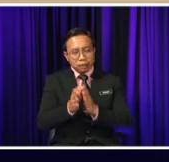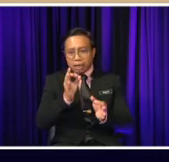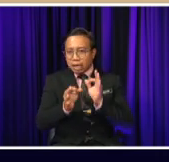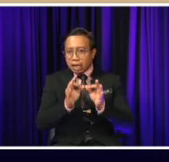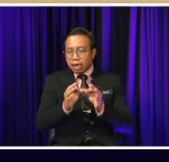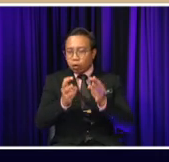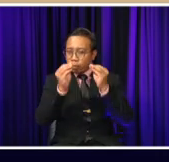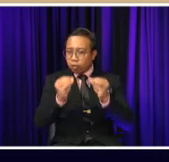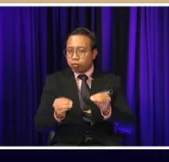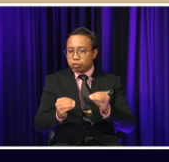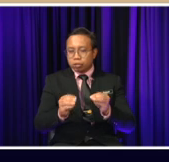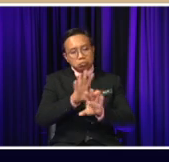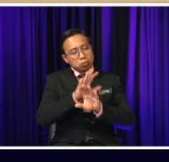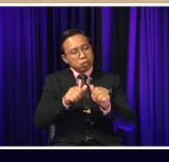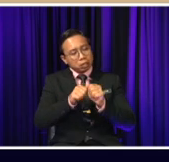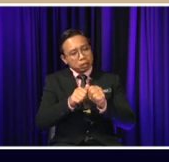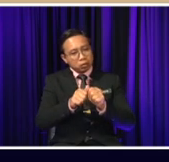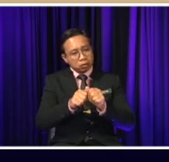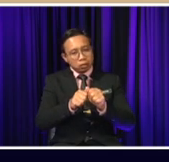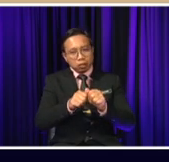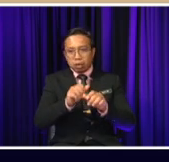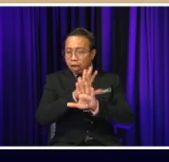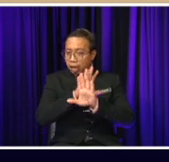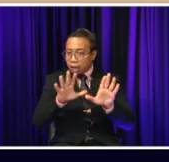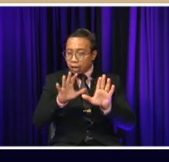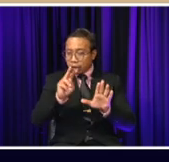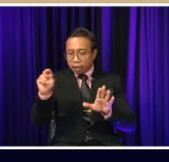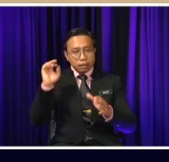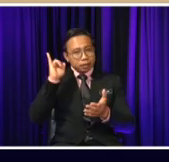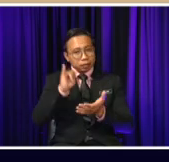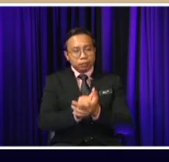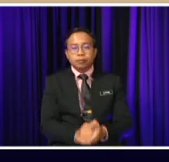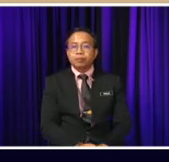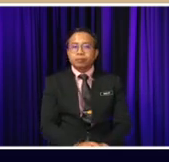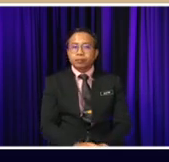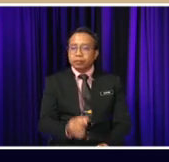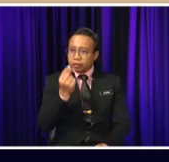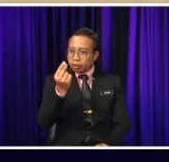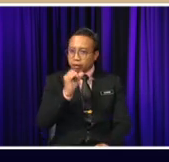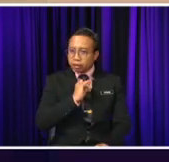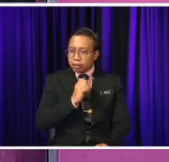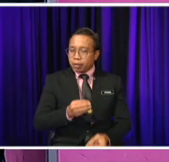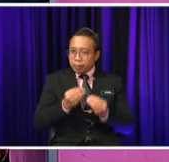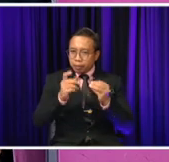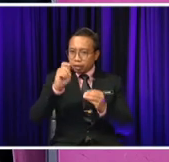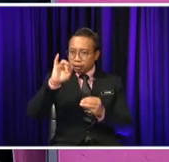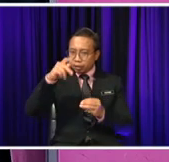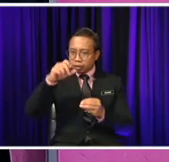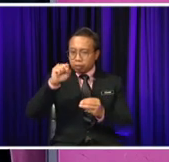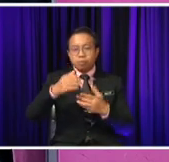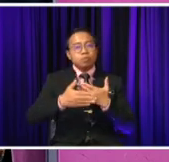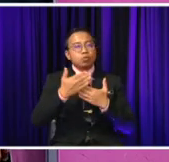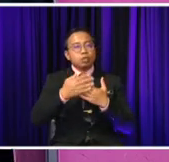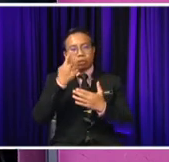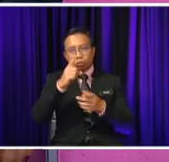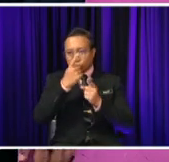manusia mengabaikan larangan tersebut Oke sebelum Lukman jawab sedikit sayyidinat bagi tips bagaimana mudah anak jawab